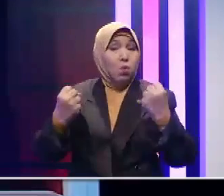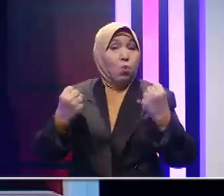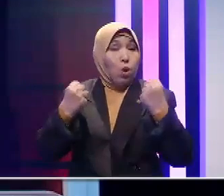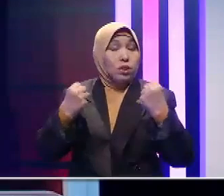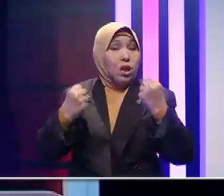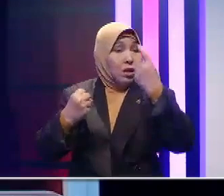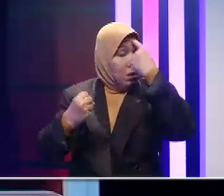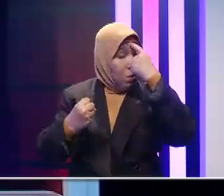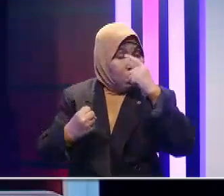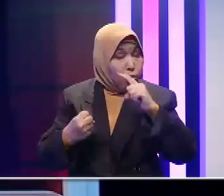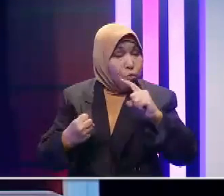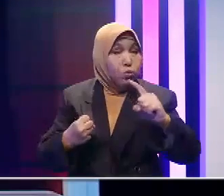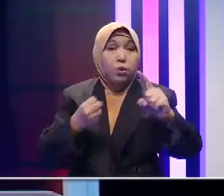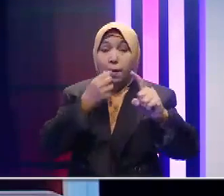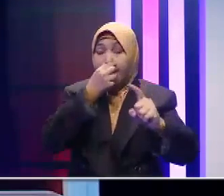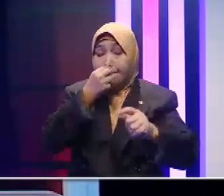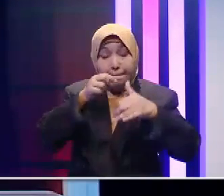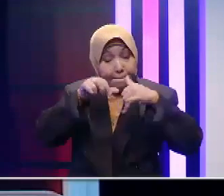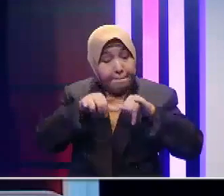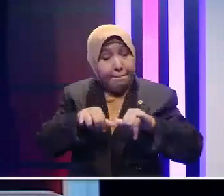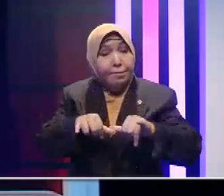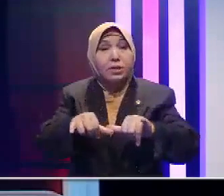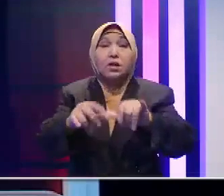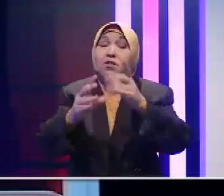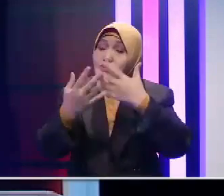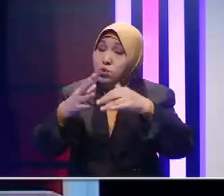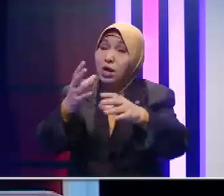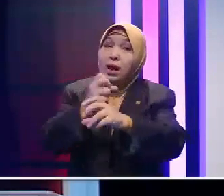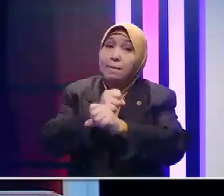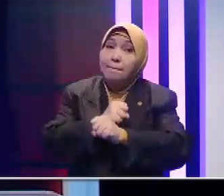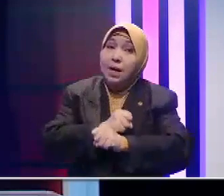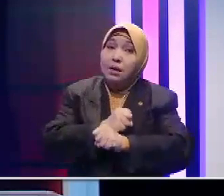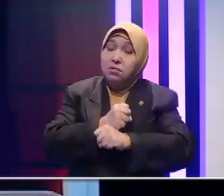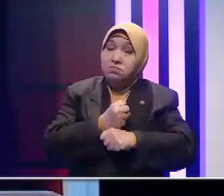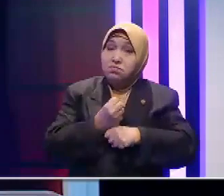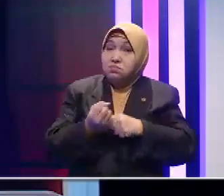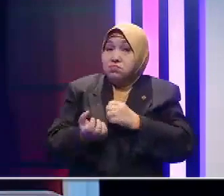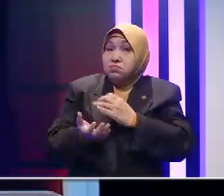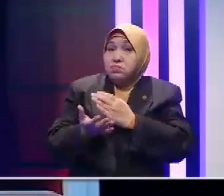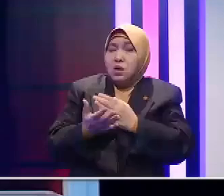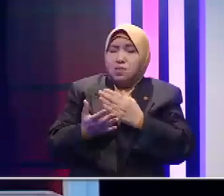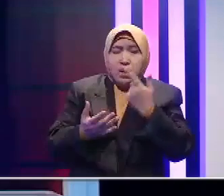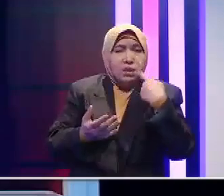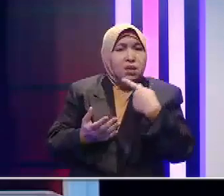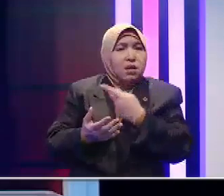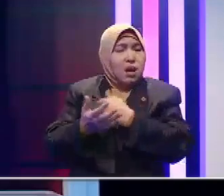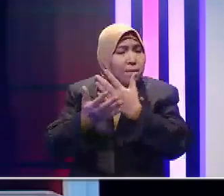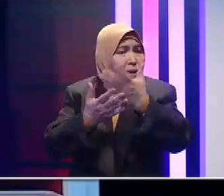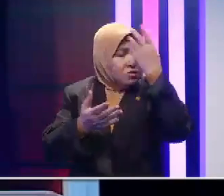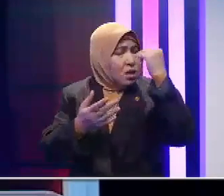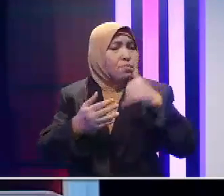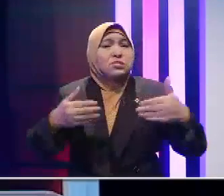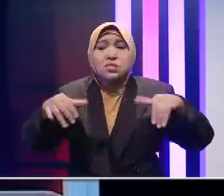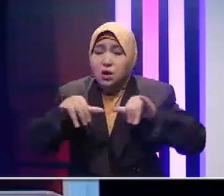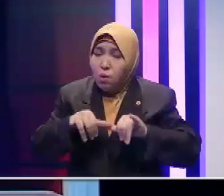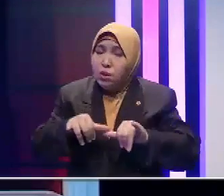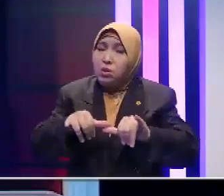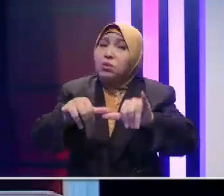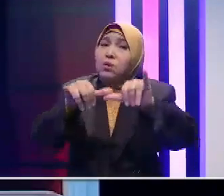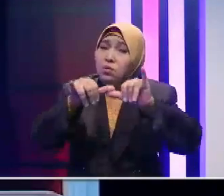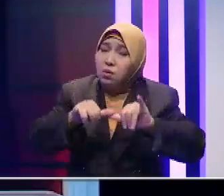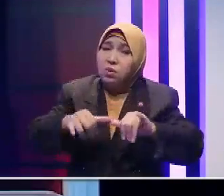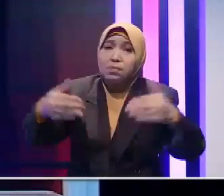kekuatan. Untuk istiqomah lah, maksudnya bila dah dapat stop di sini, untuk di sini kita nak pergi belajar, kena istiqomah pergi belajar,